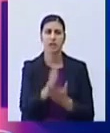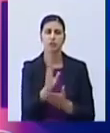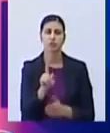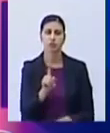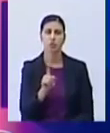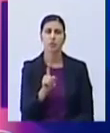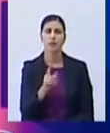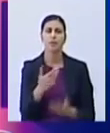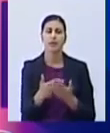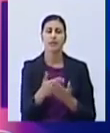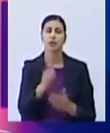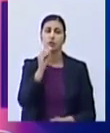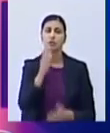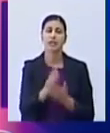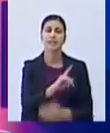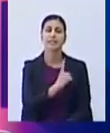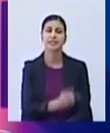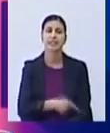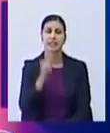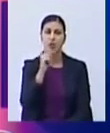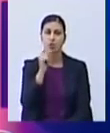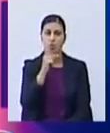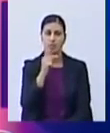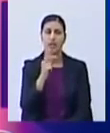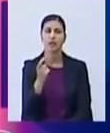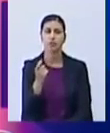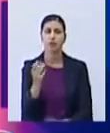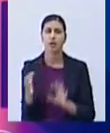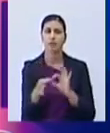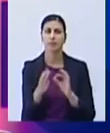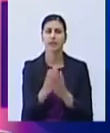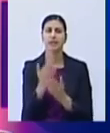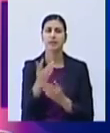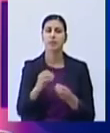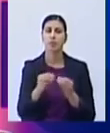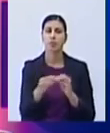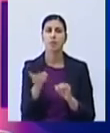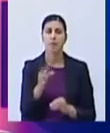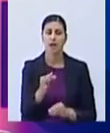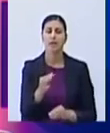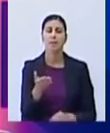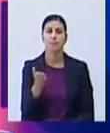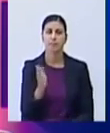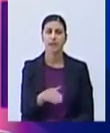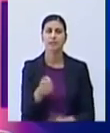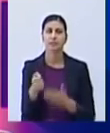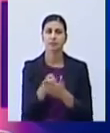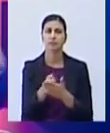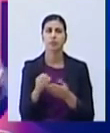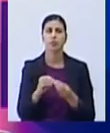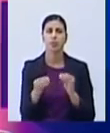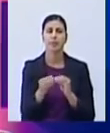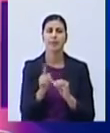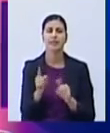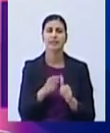smutit, da, s-a smutit, da, s-a smutit, da, s-a smutit, da, s-a smutit, da, s-a smutit, da, s-a smutit, da, s-a smutit, da, s-a smutit, da, s-a smutit, da, s-a smutit, da, s-a smutit, da, s-a smutit, da,